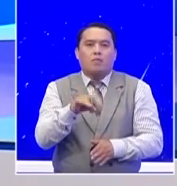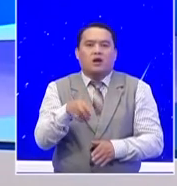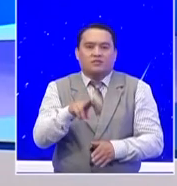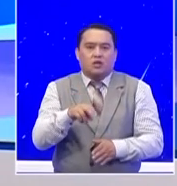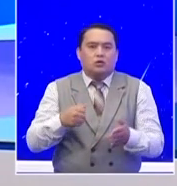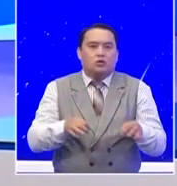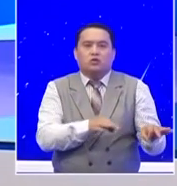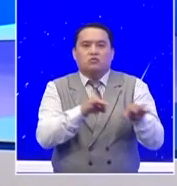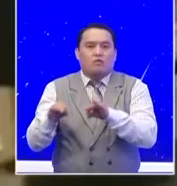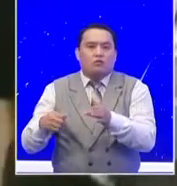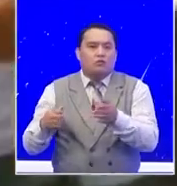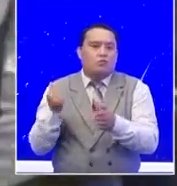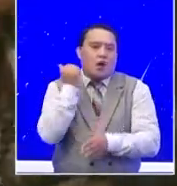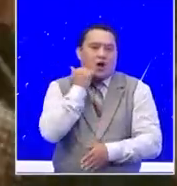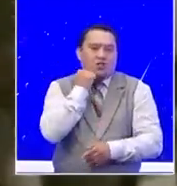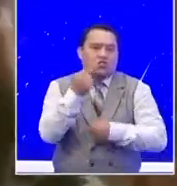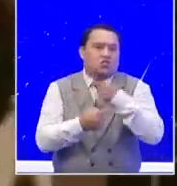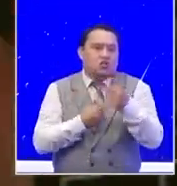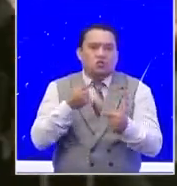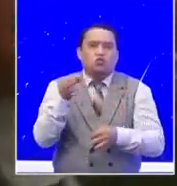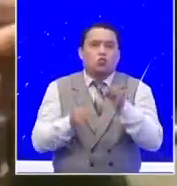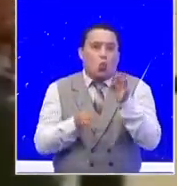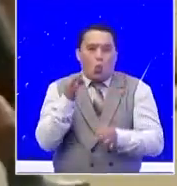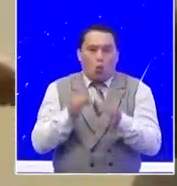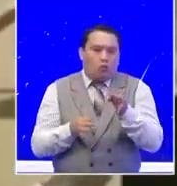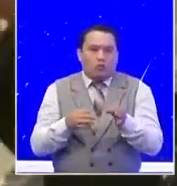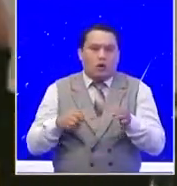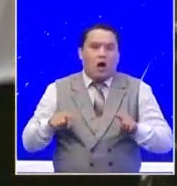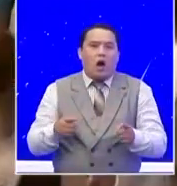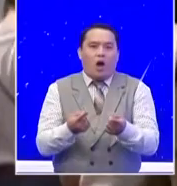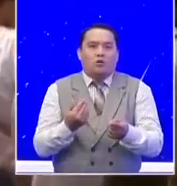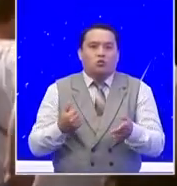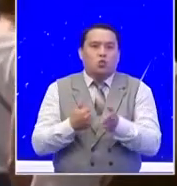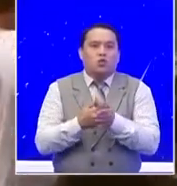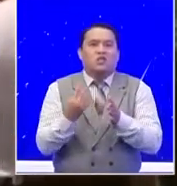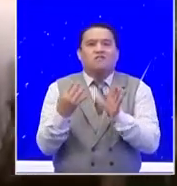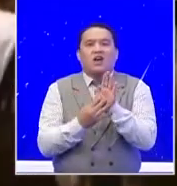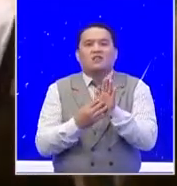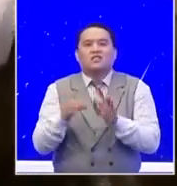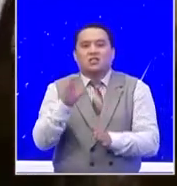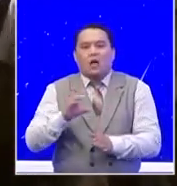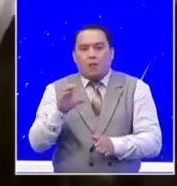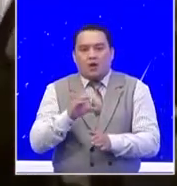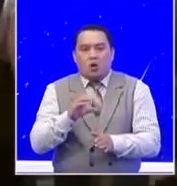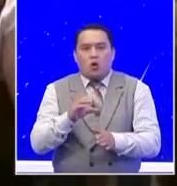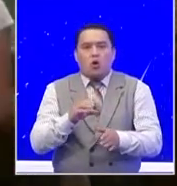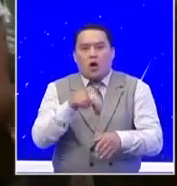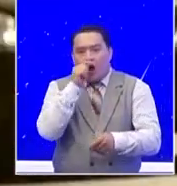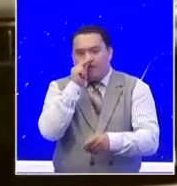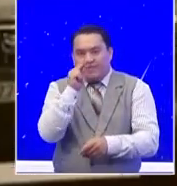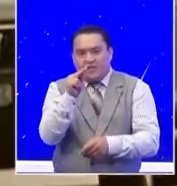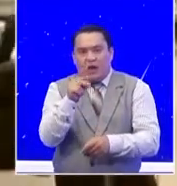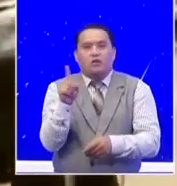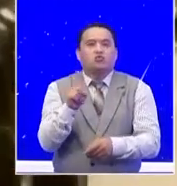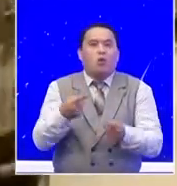Хабаровске и доставлен в Москву. Через день Басманский суд столицы арестовал его до 9 сентября. Губернатору предъявлено